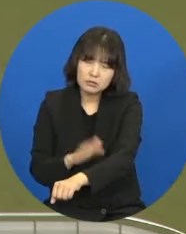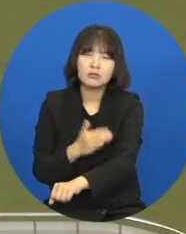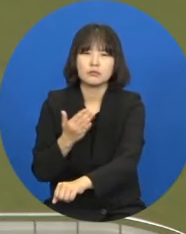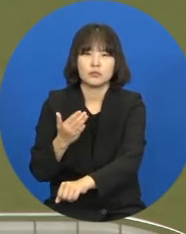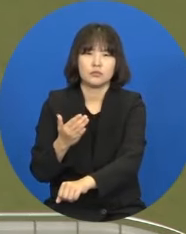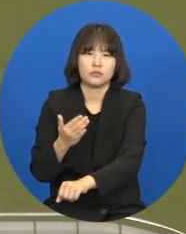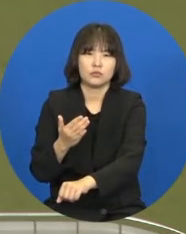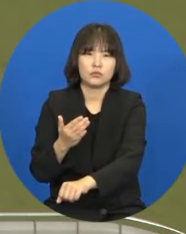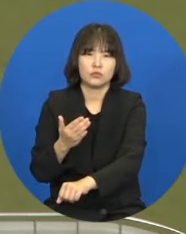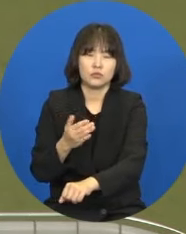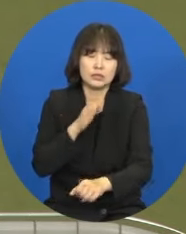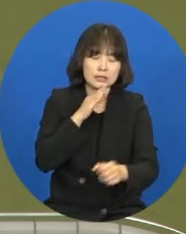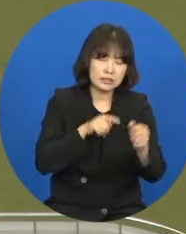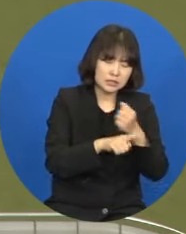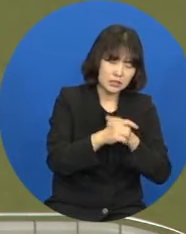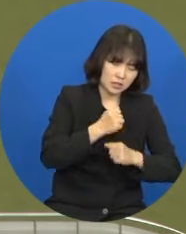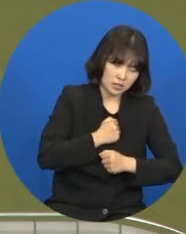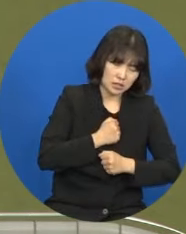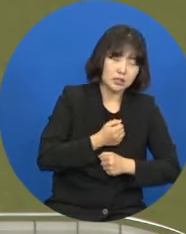진리는